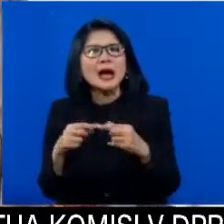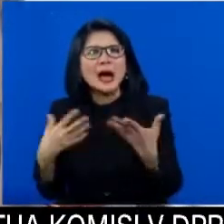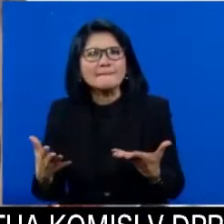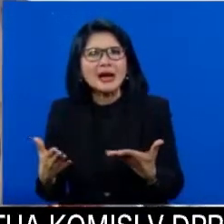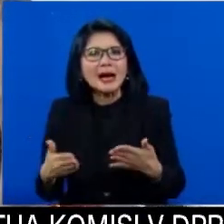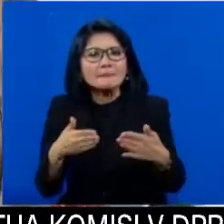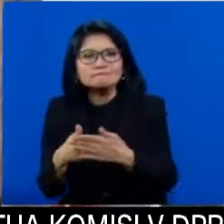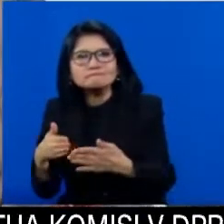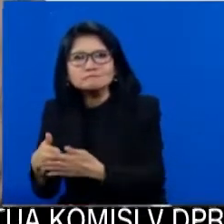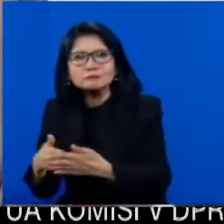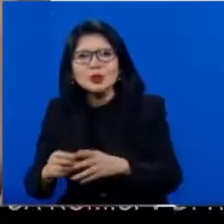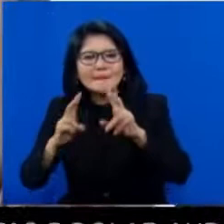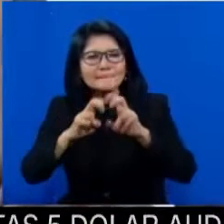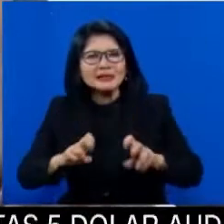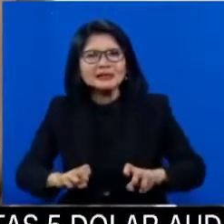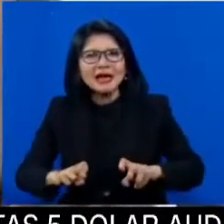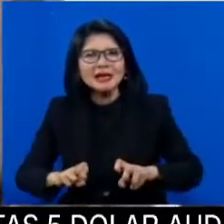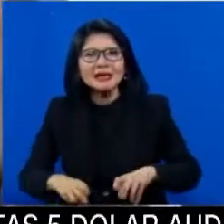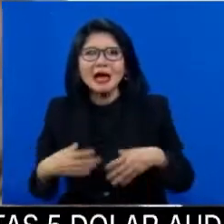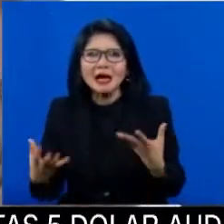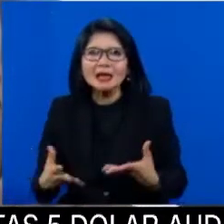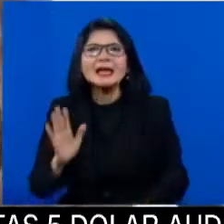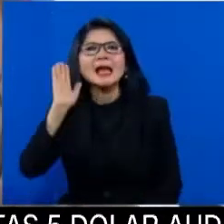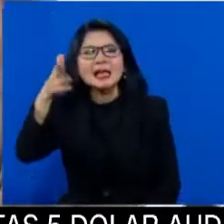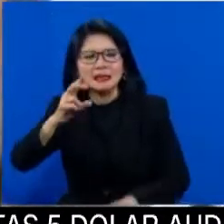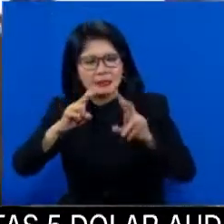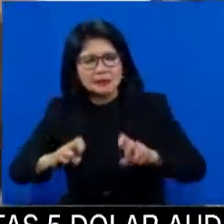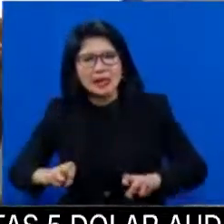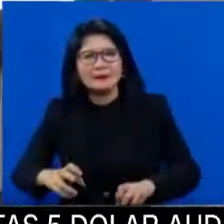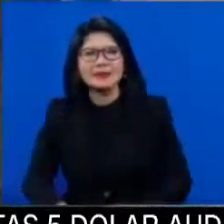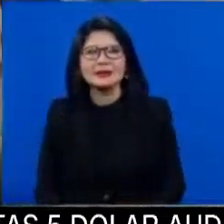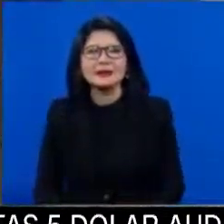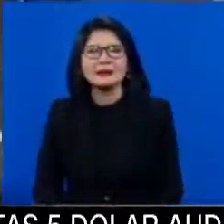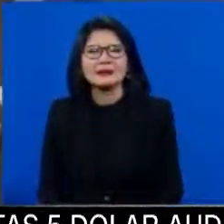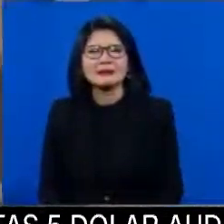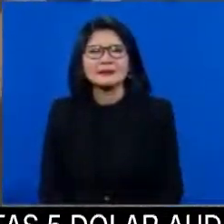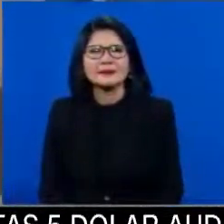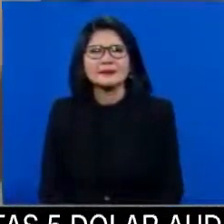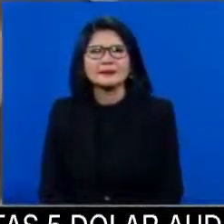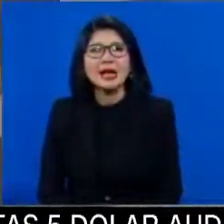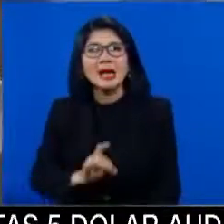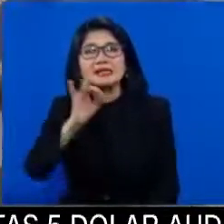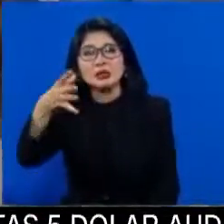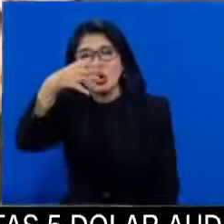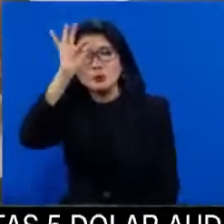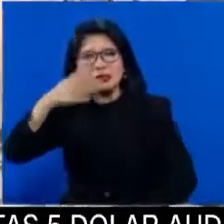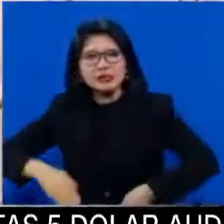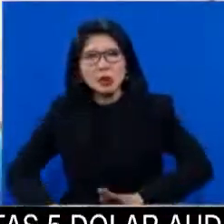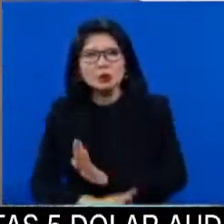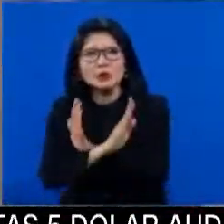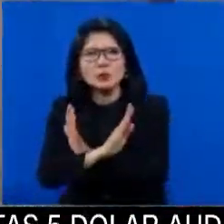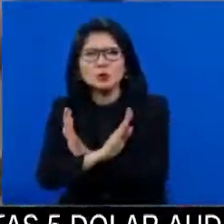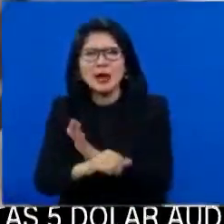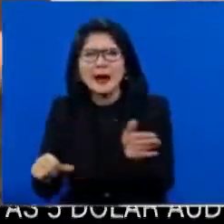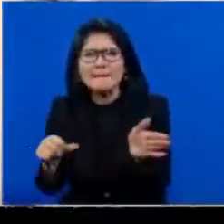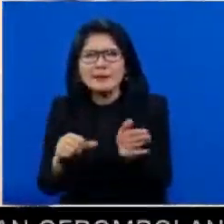menghalang-halangi penyidikan atau menghilangkan barang bukti, itu masih akan kami dalami. Selain itu, Polda Jatim akan sepenuhnya membantu